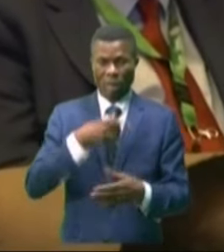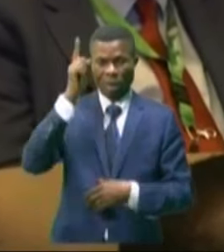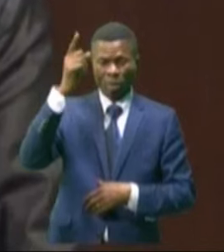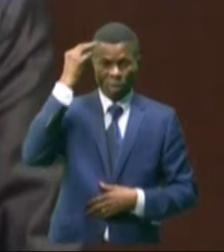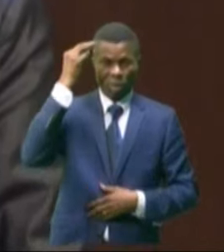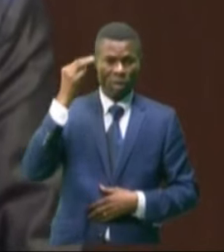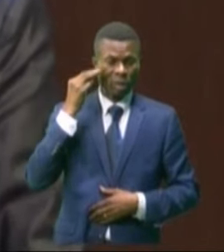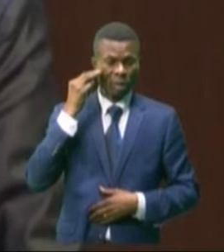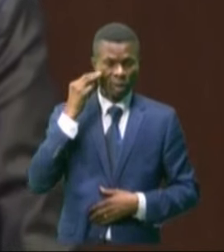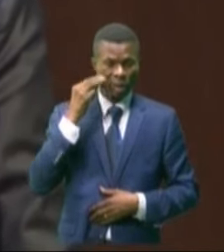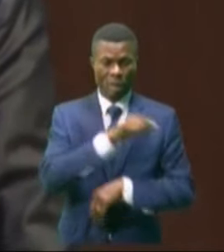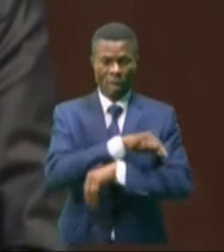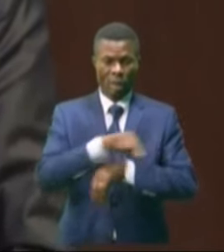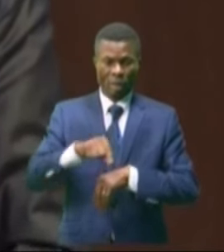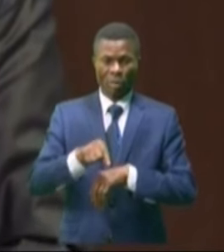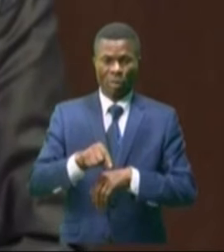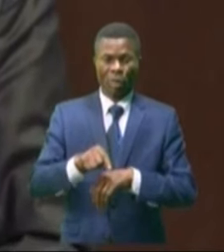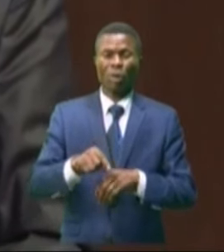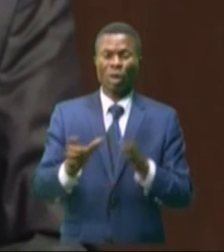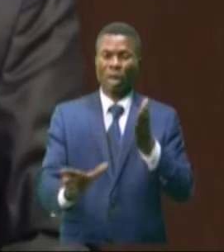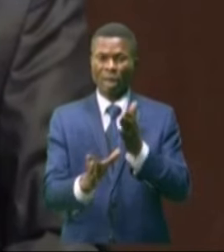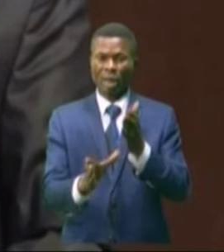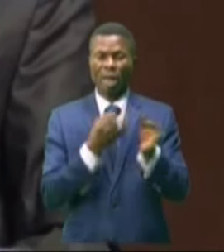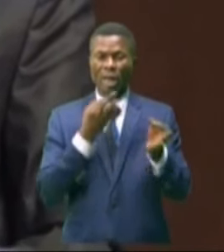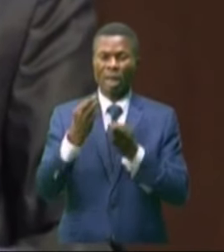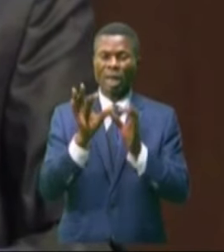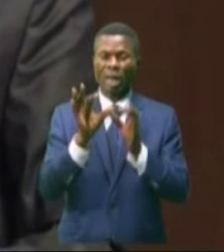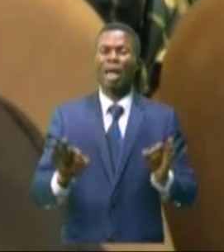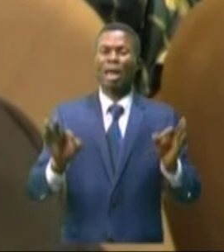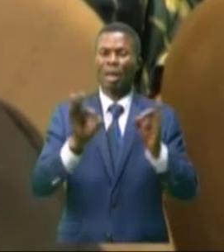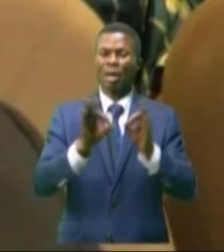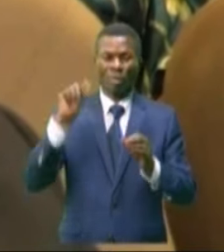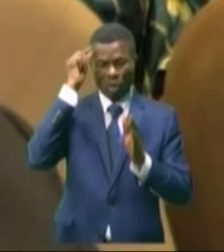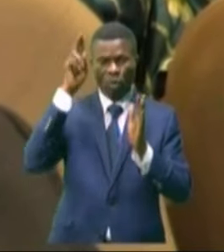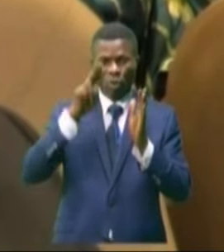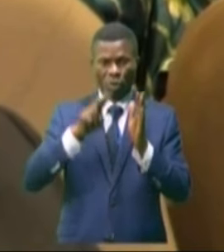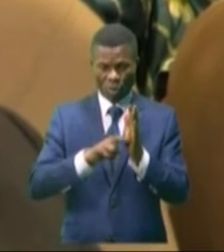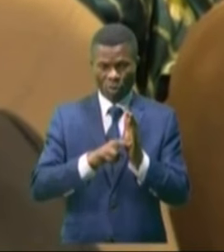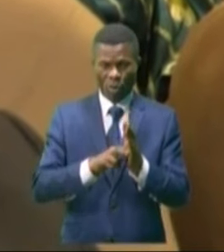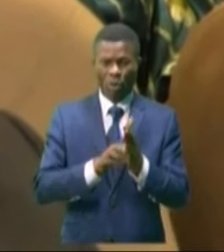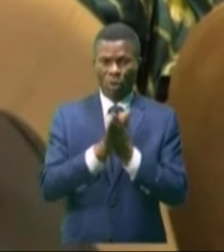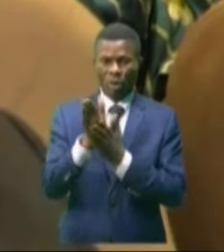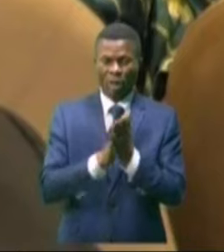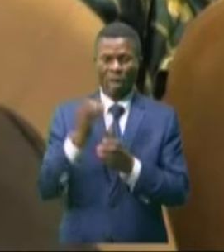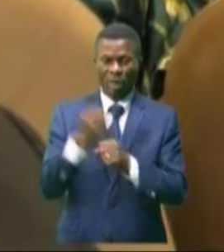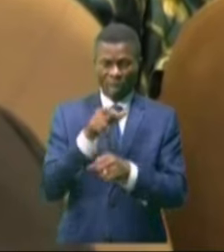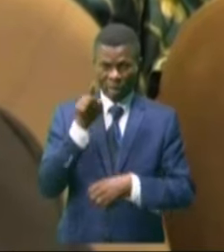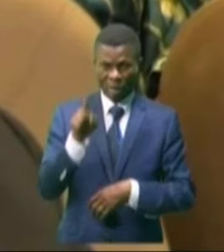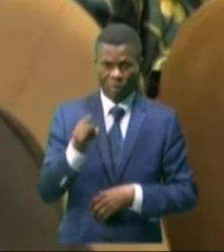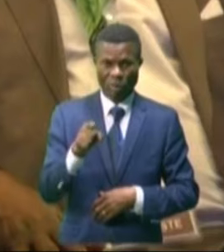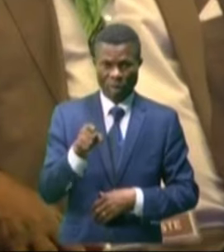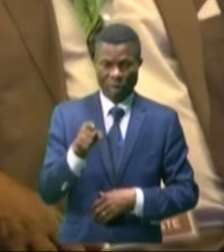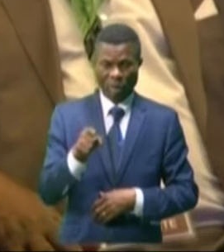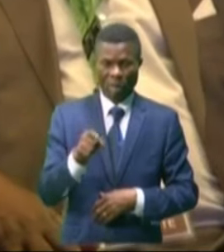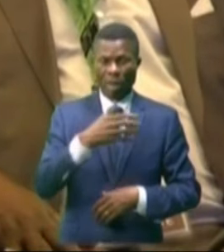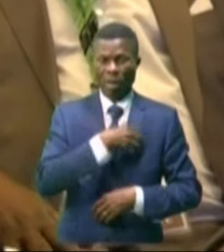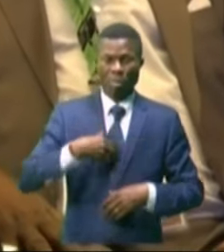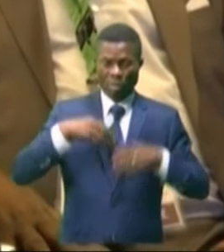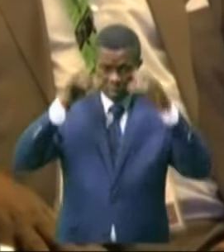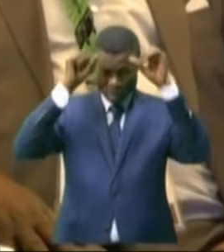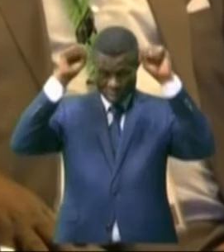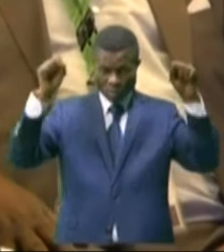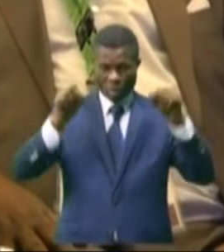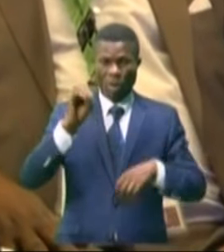son directeur de cabinet adjoint a souligné l'intérêt que le gouvernement porte à ces travaux. La présidente de l'IFAC,